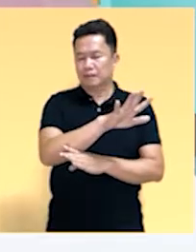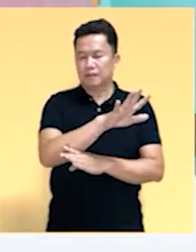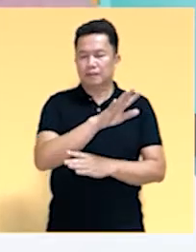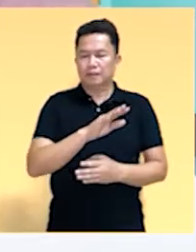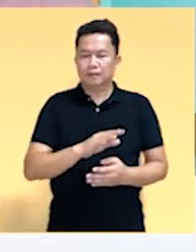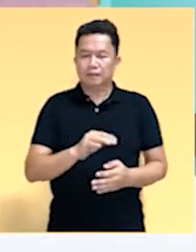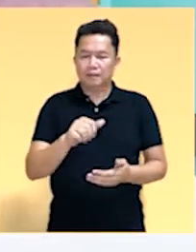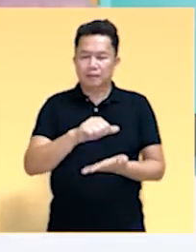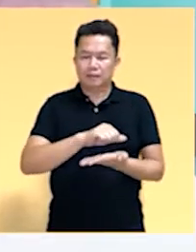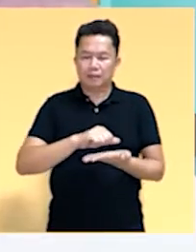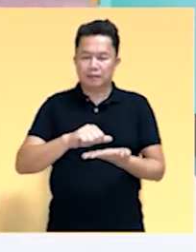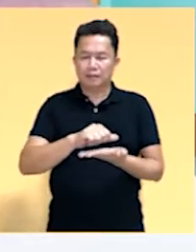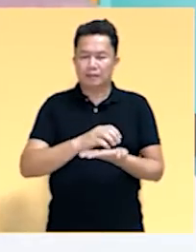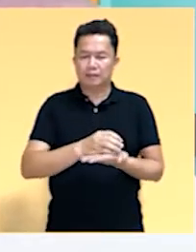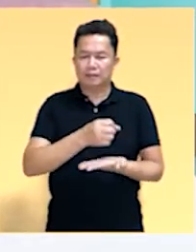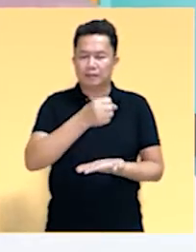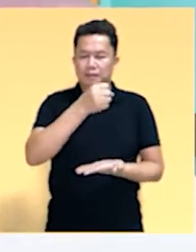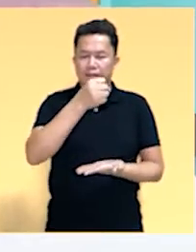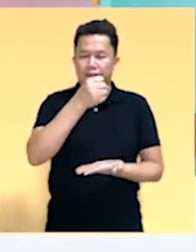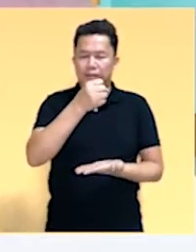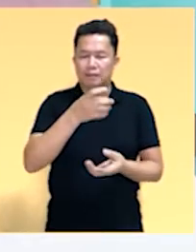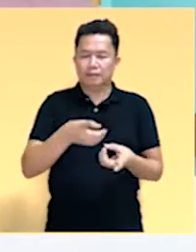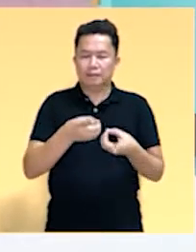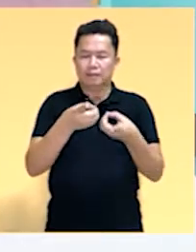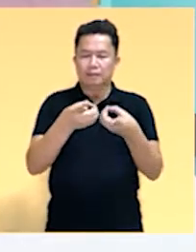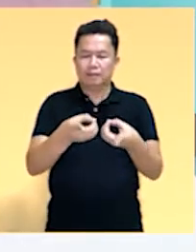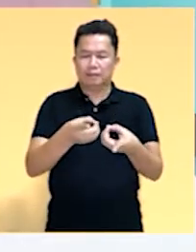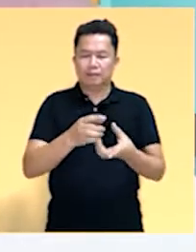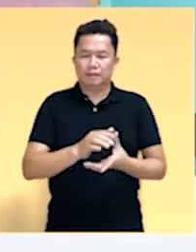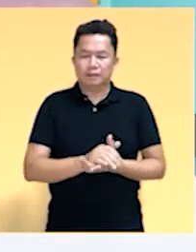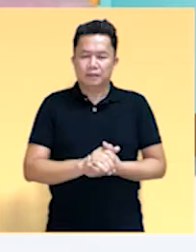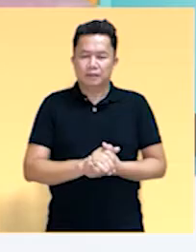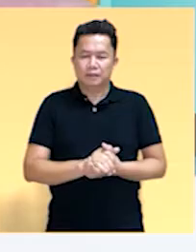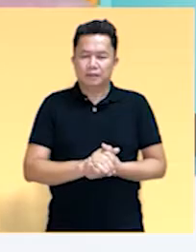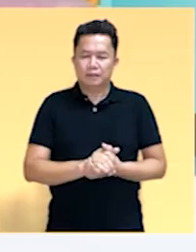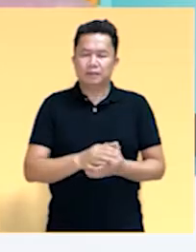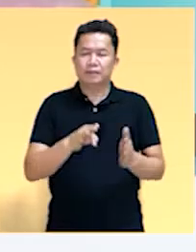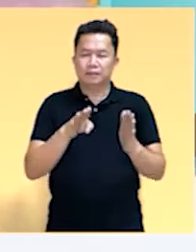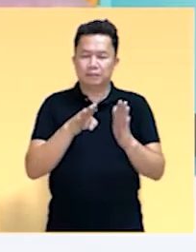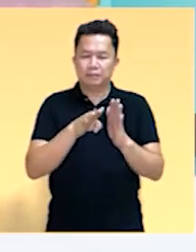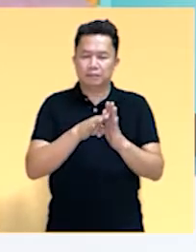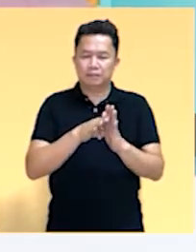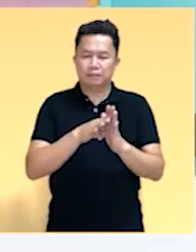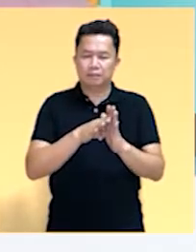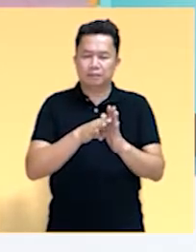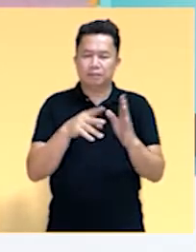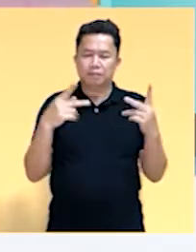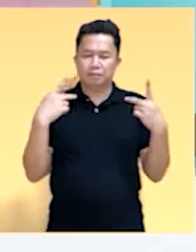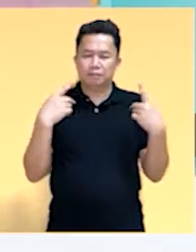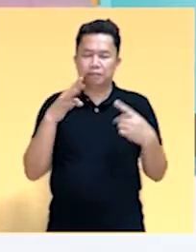6,375 na alcohol bottles bilang donasyon. Ang barangay ay may